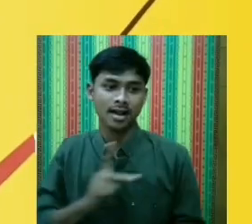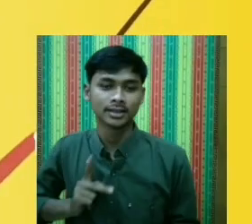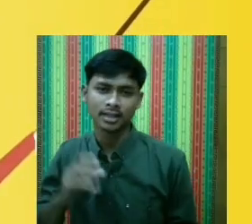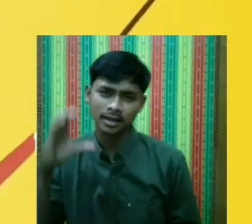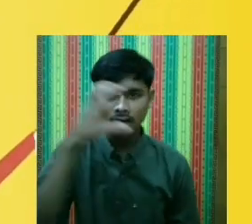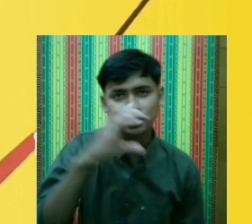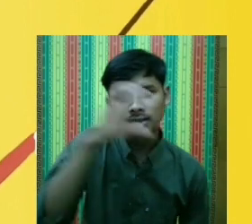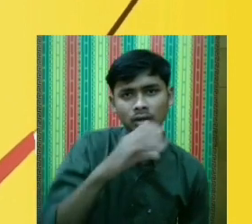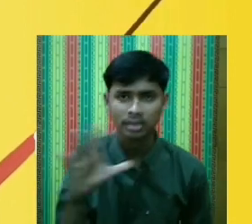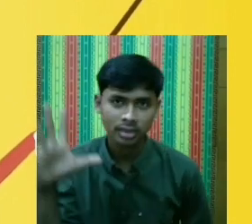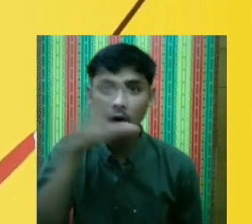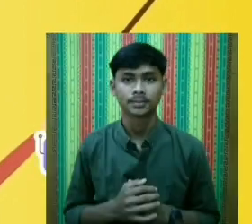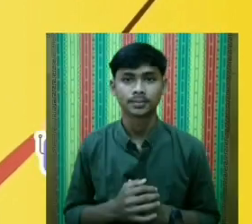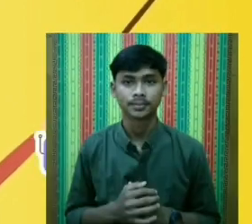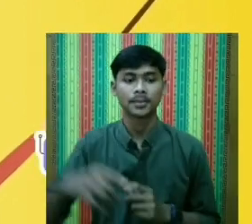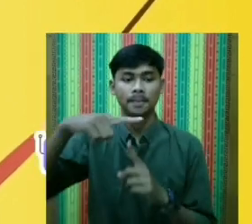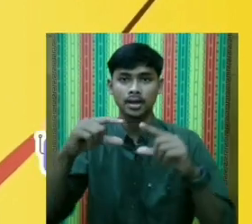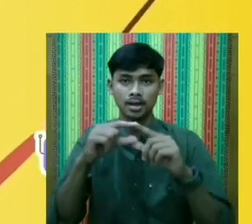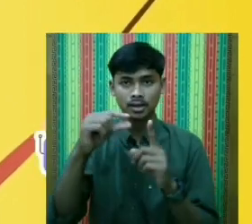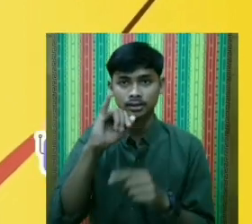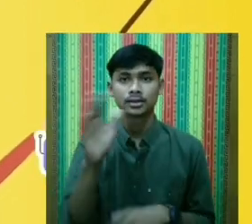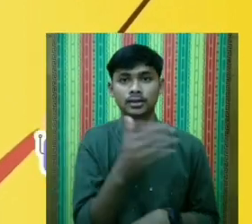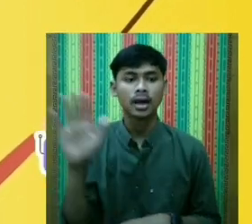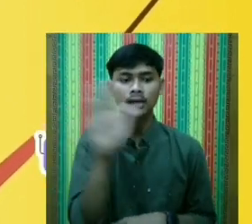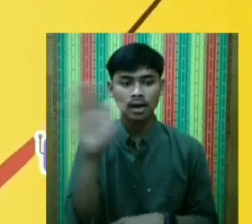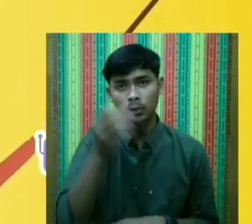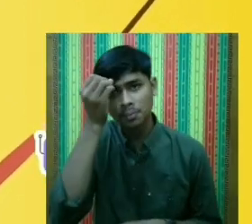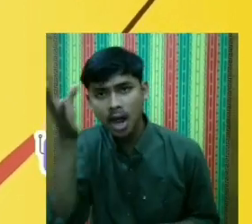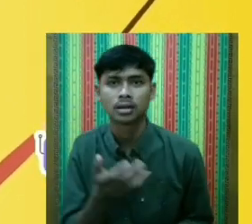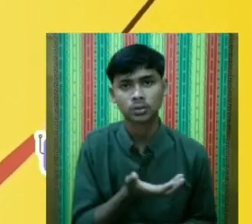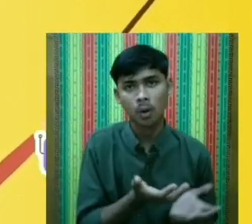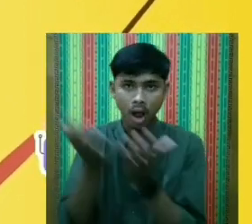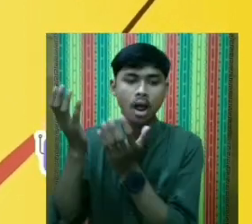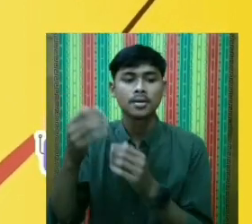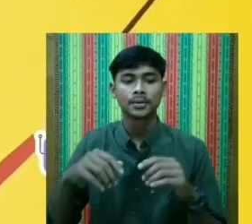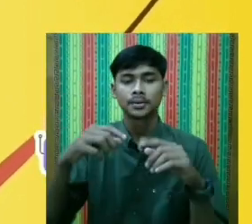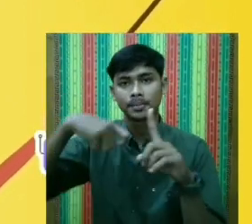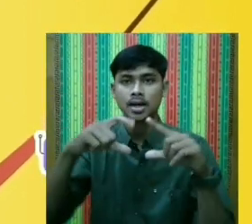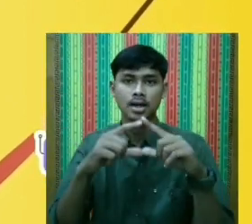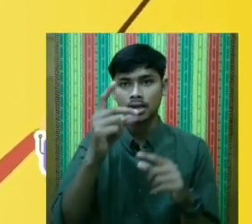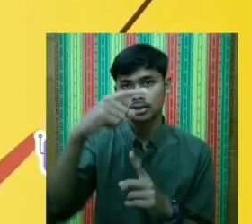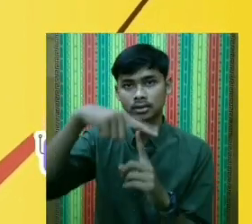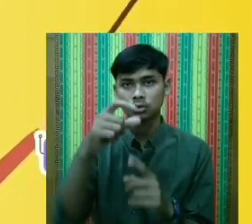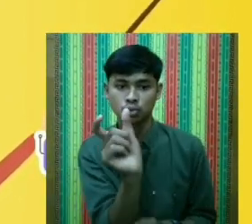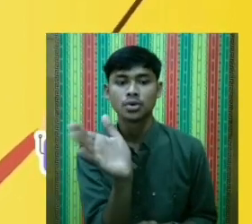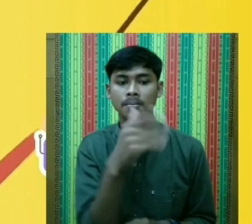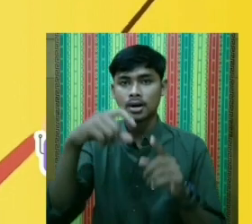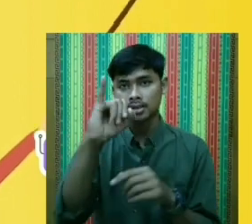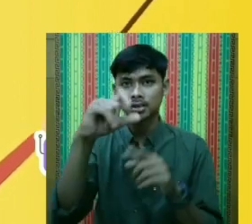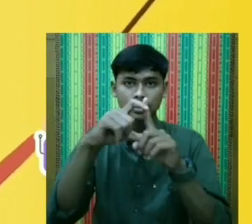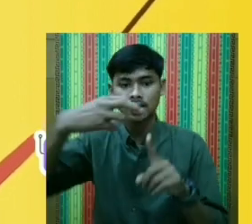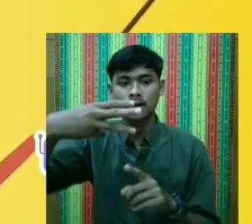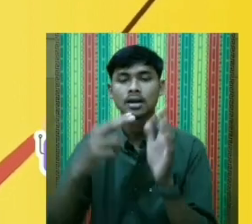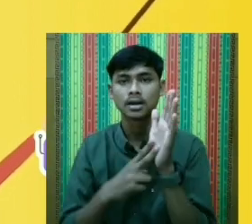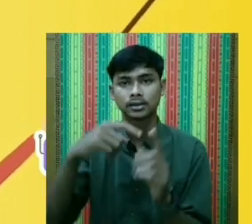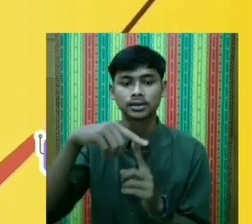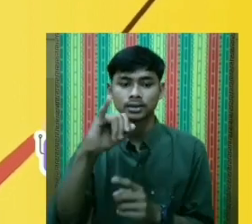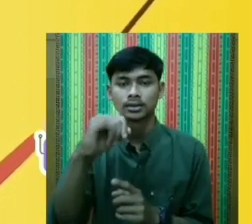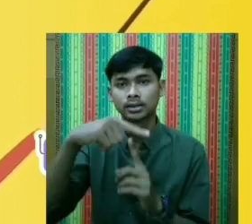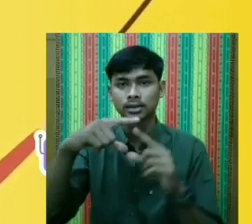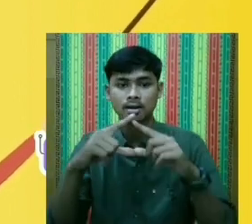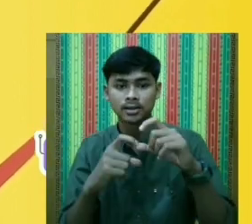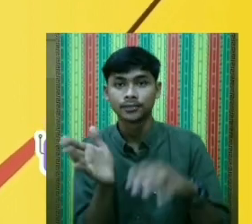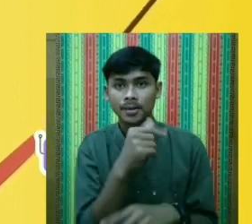tapi jangan lupa ya bawa KTP suwat nikah dan juga Bisa menengok pengumuman di